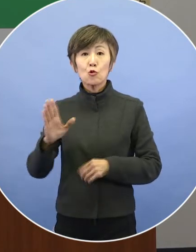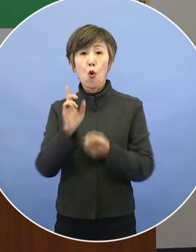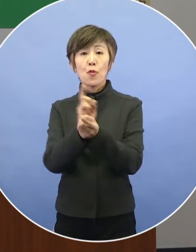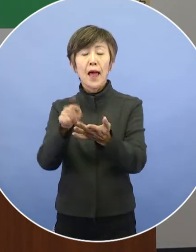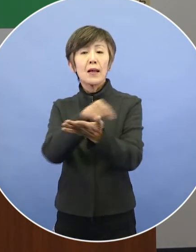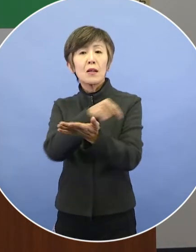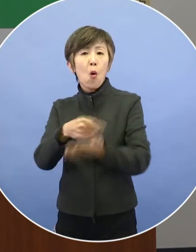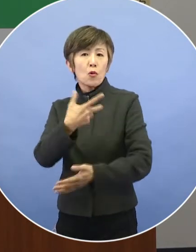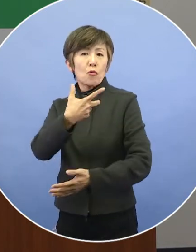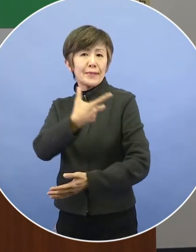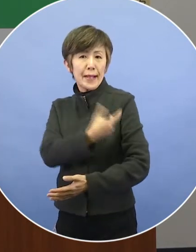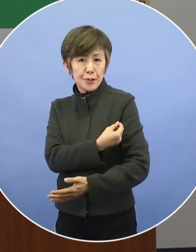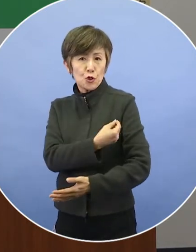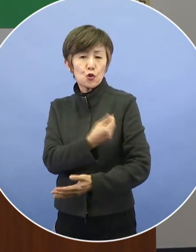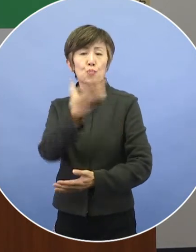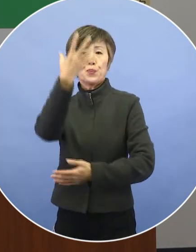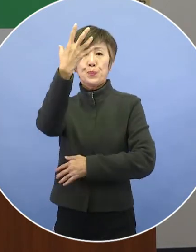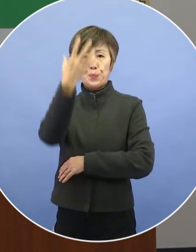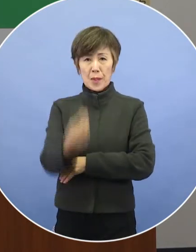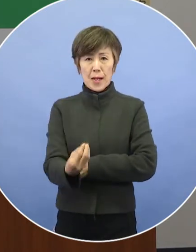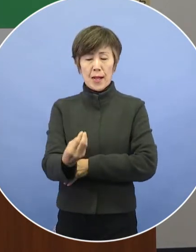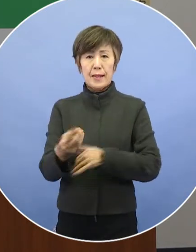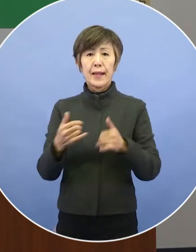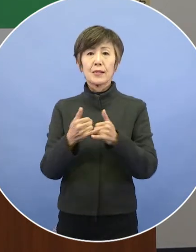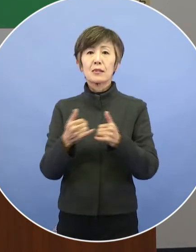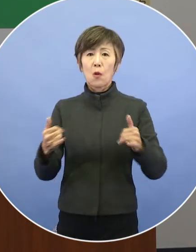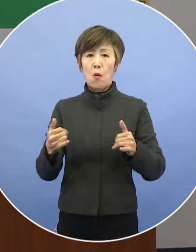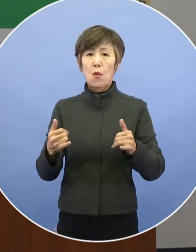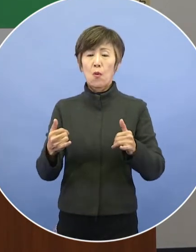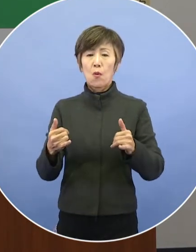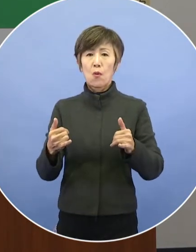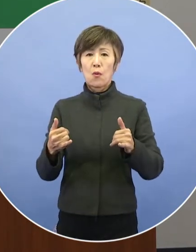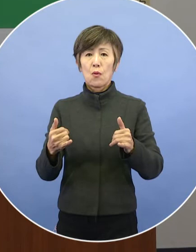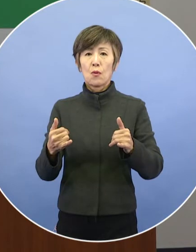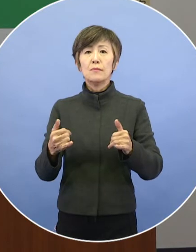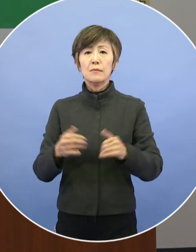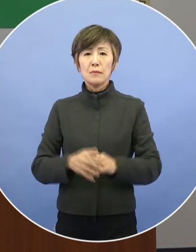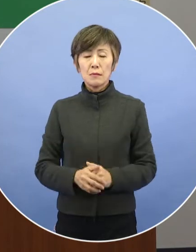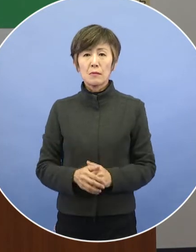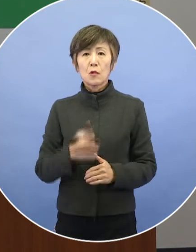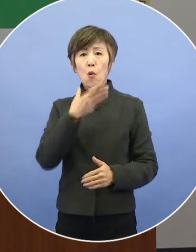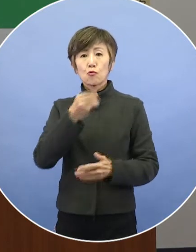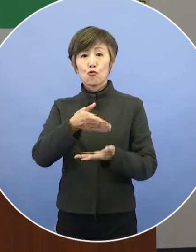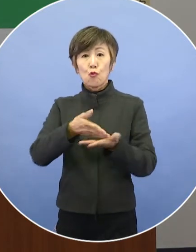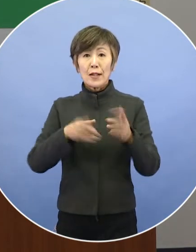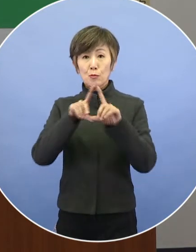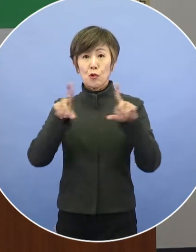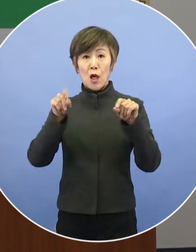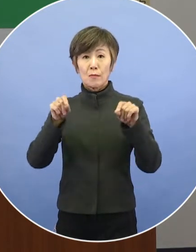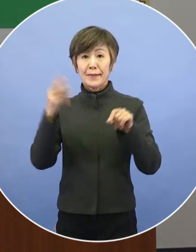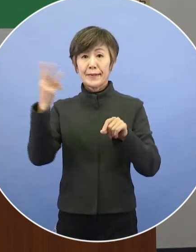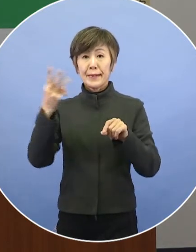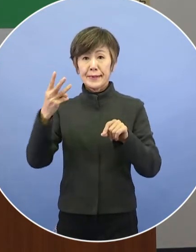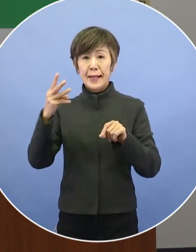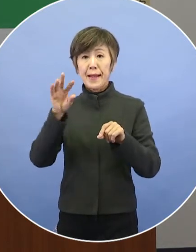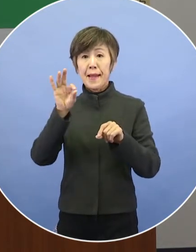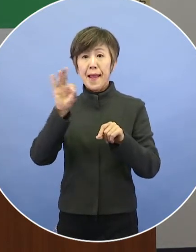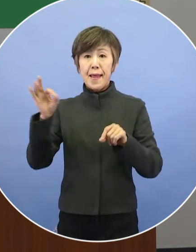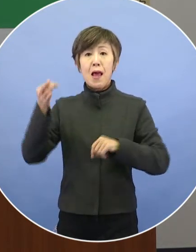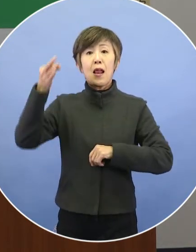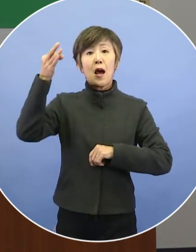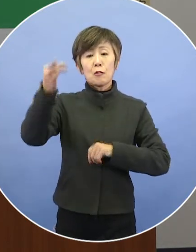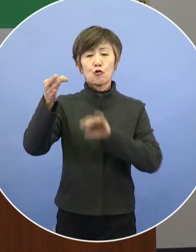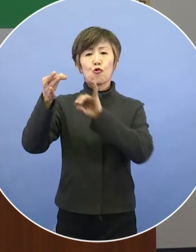臣クロン対応のワクチンを接種完了された方この方々にはですね役割プレミアム3000円で